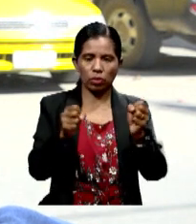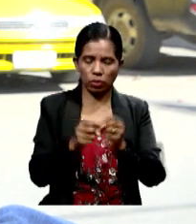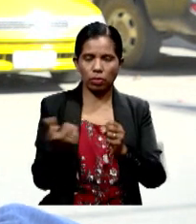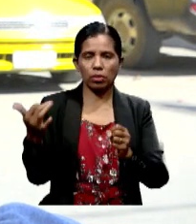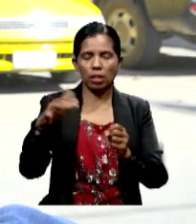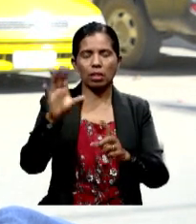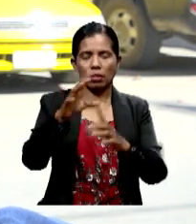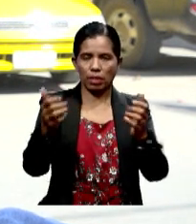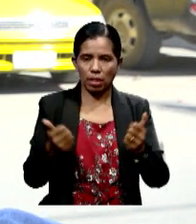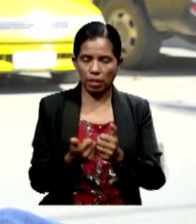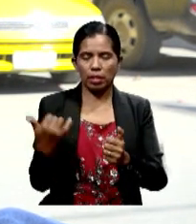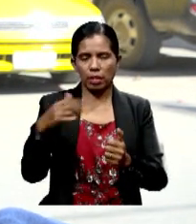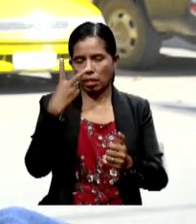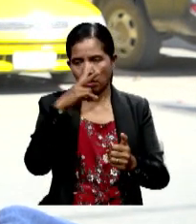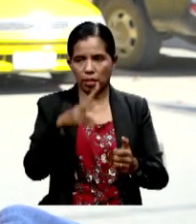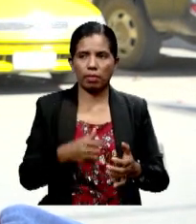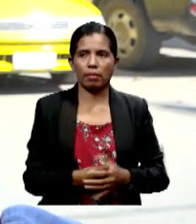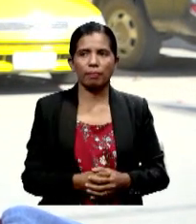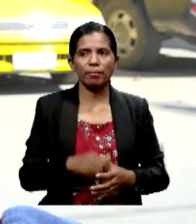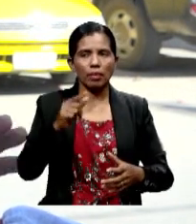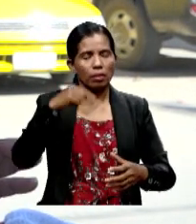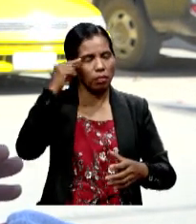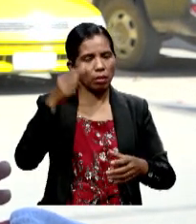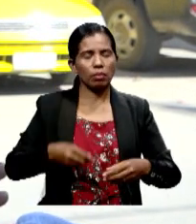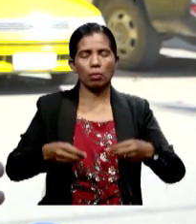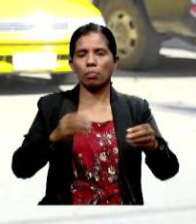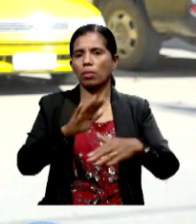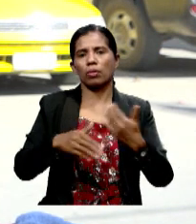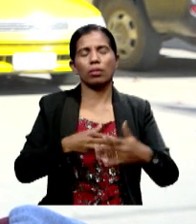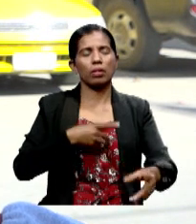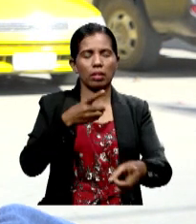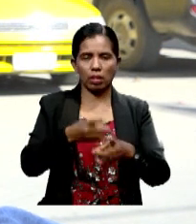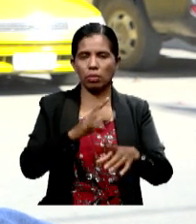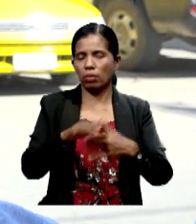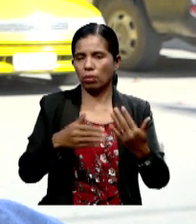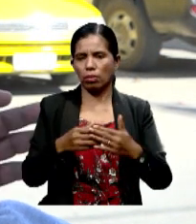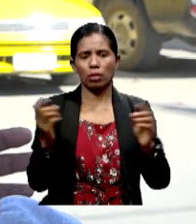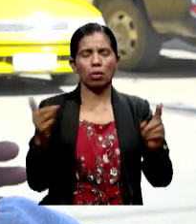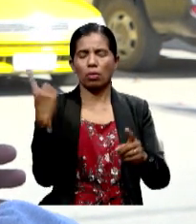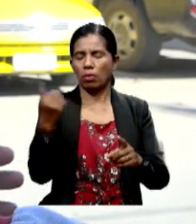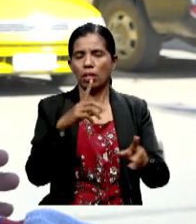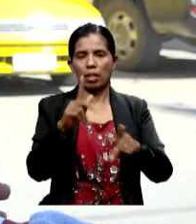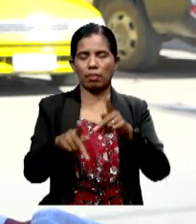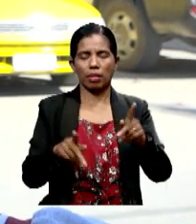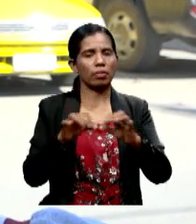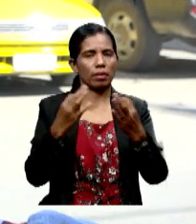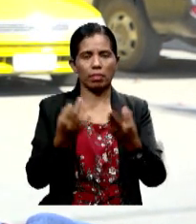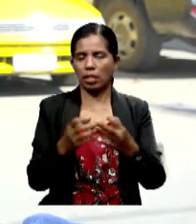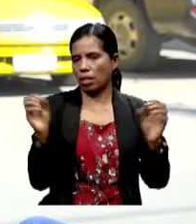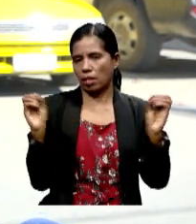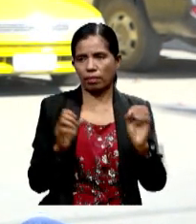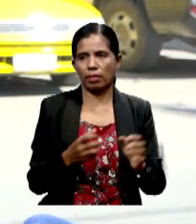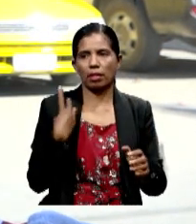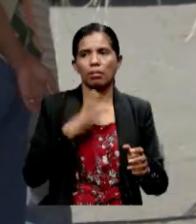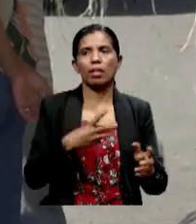buat ne. Ne ami buat dia gubernur fone ba hotu tu direito hotu tu nian laos ba ida det lah ya. Laos ba sistema familia lah. Jadi ma